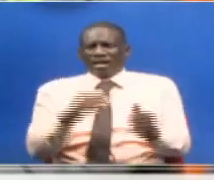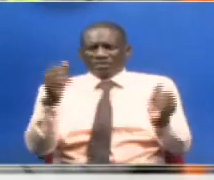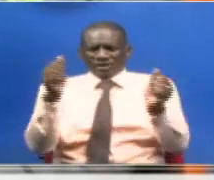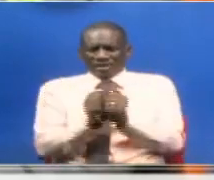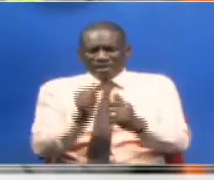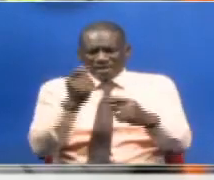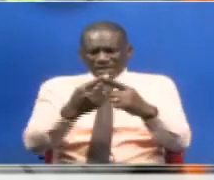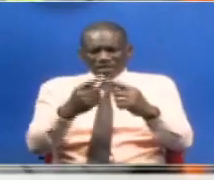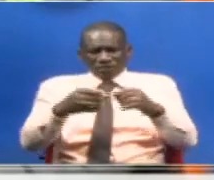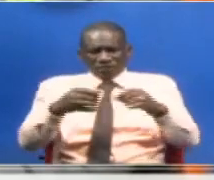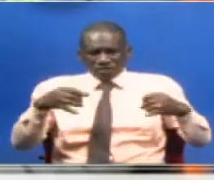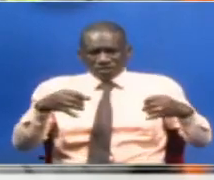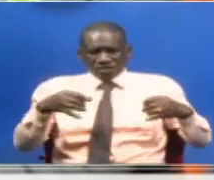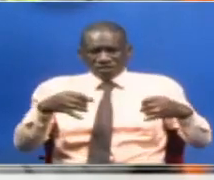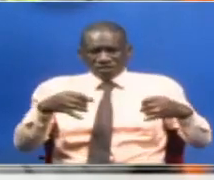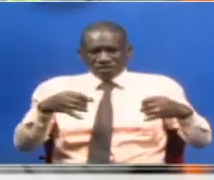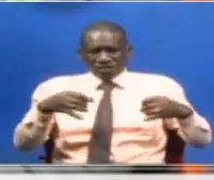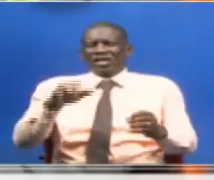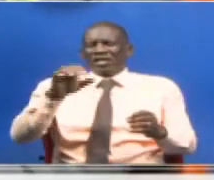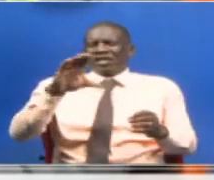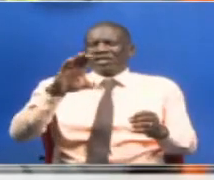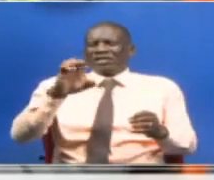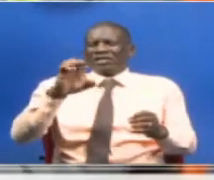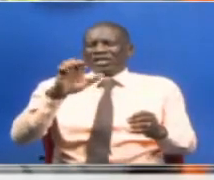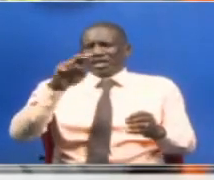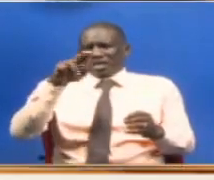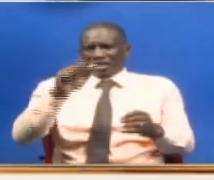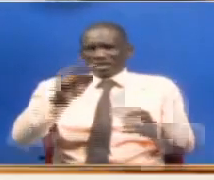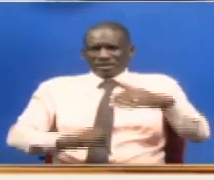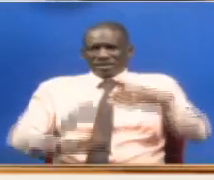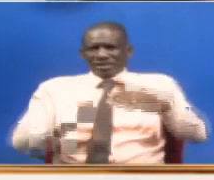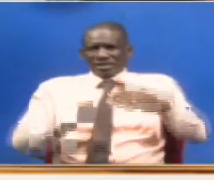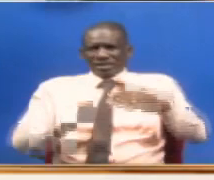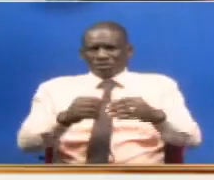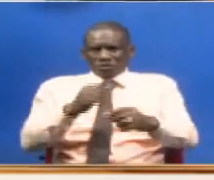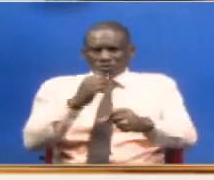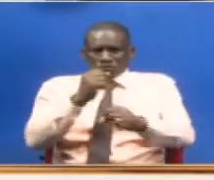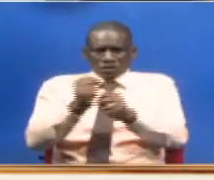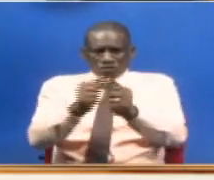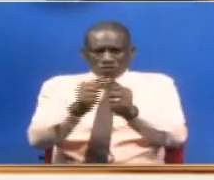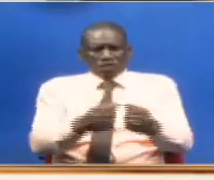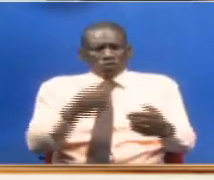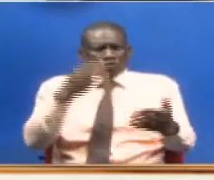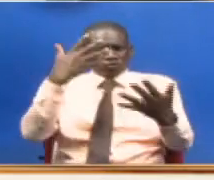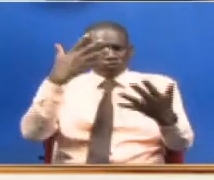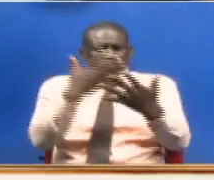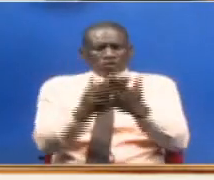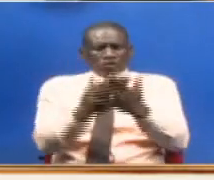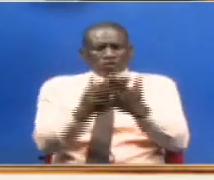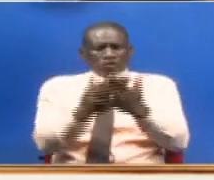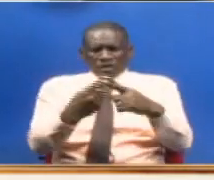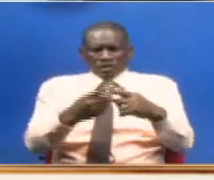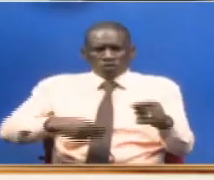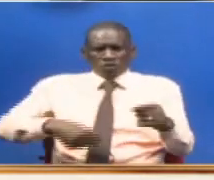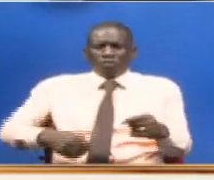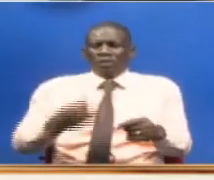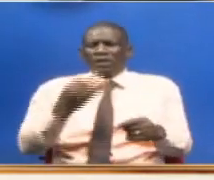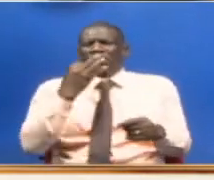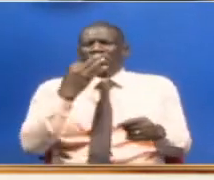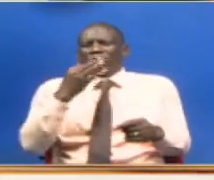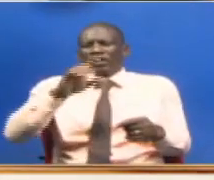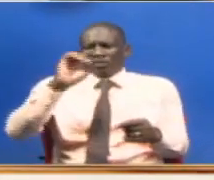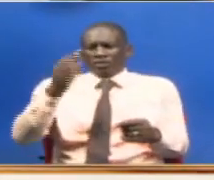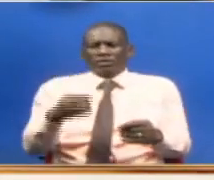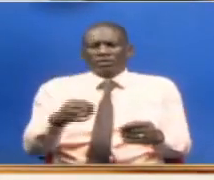maj selen ado mw Wake alip kif Cha miaka miwi au fain ya shilingi laki mahak